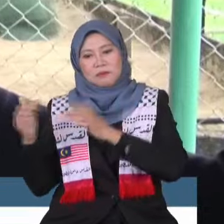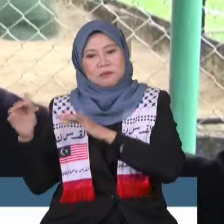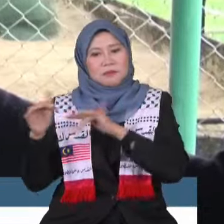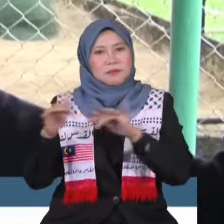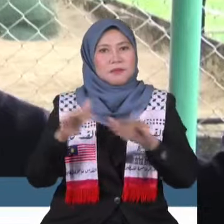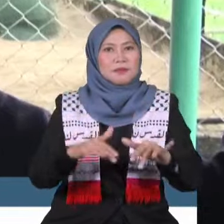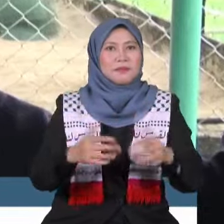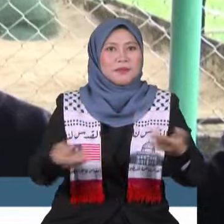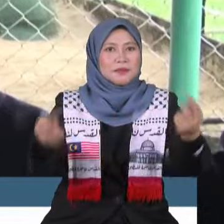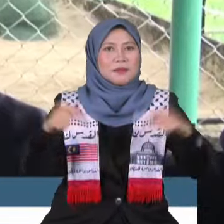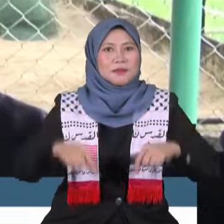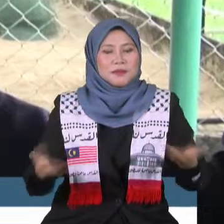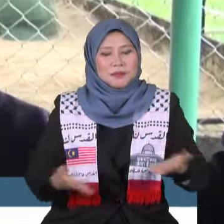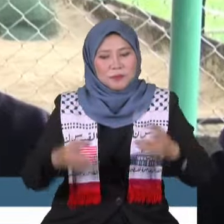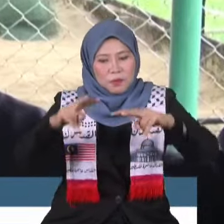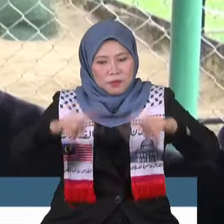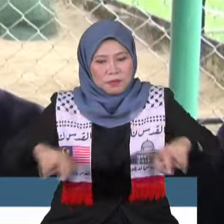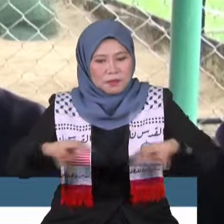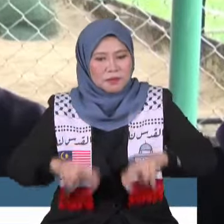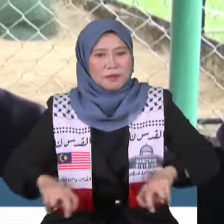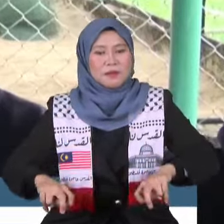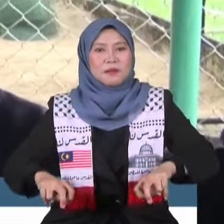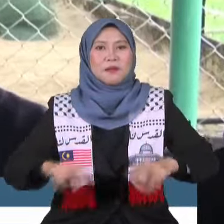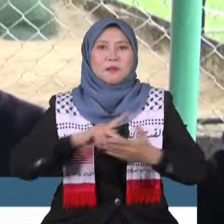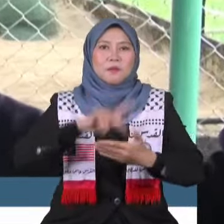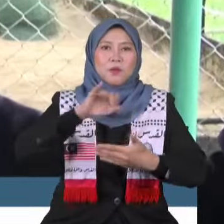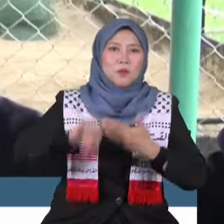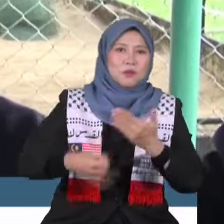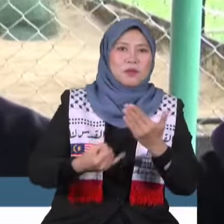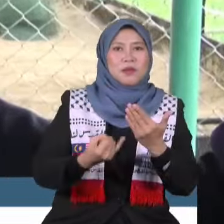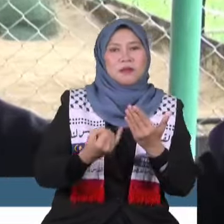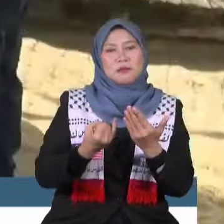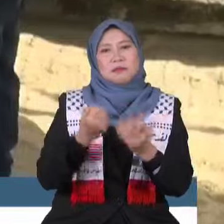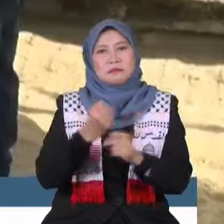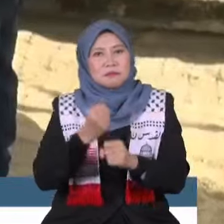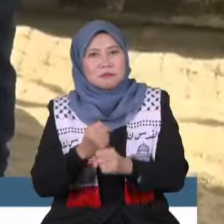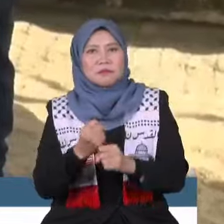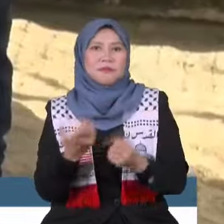negara yang datang untuk buat kajian ke projek konservasi ke.